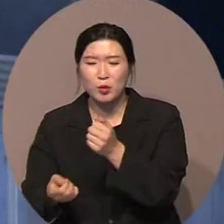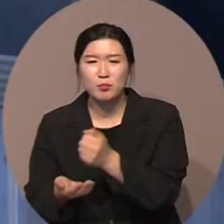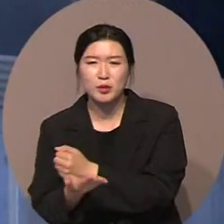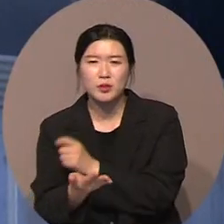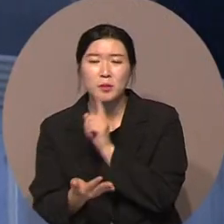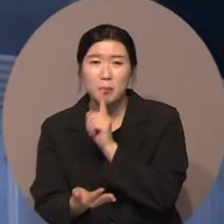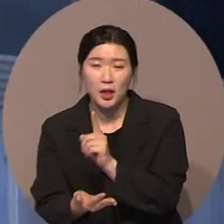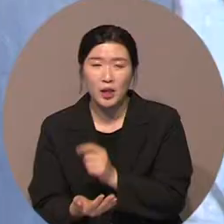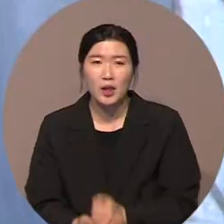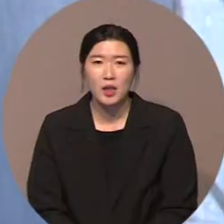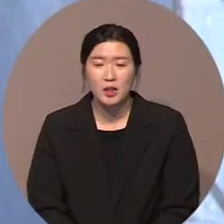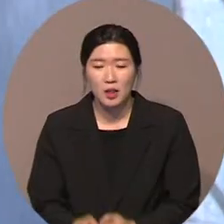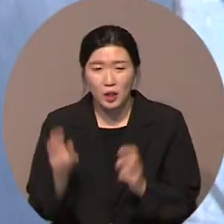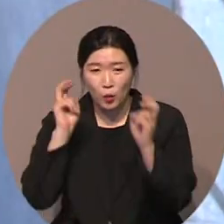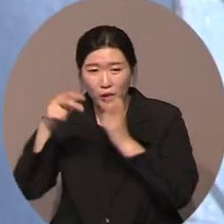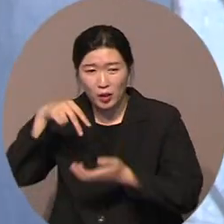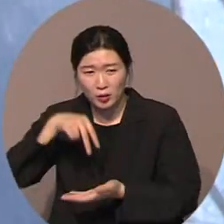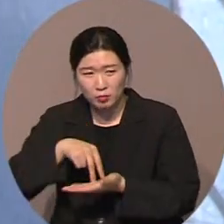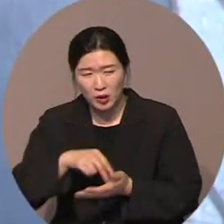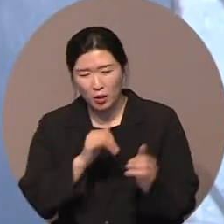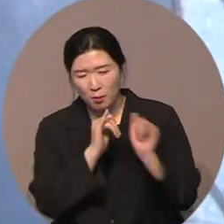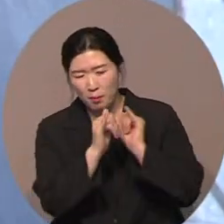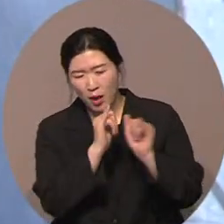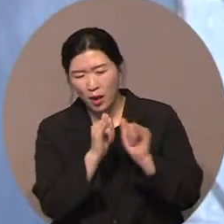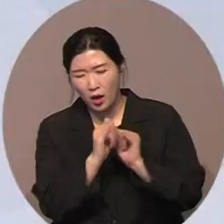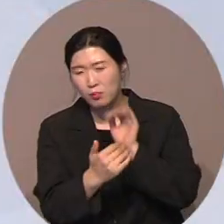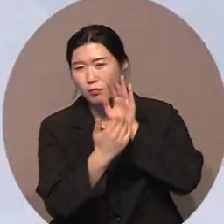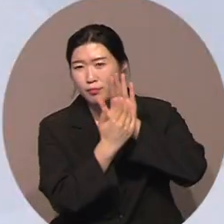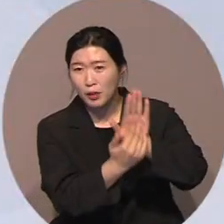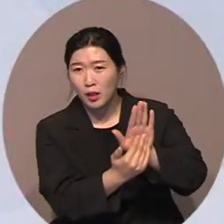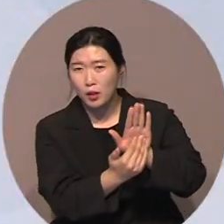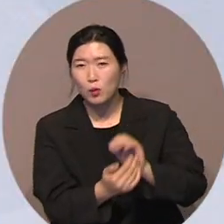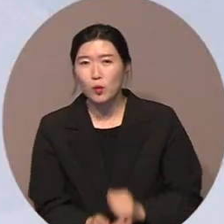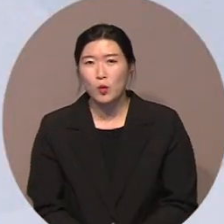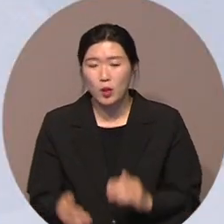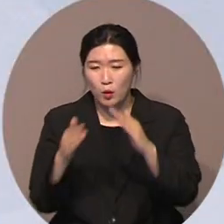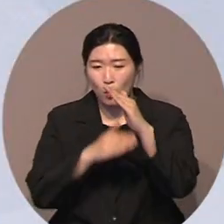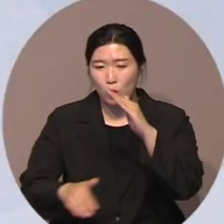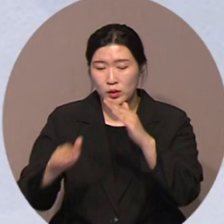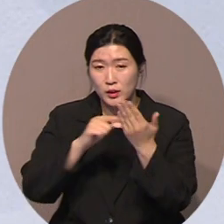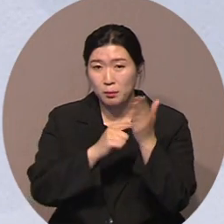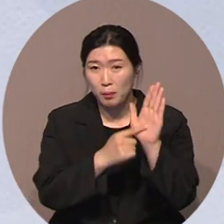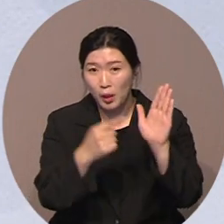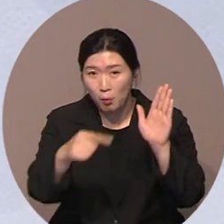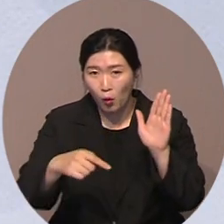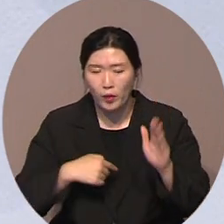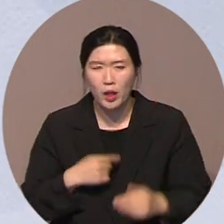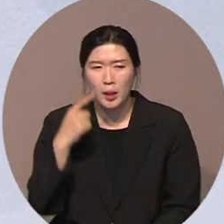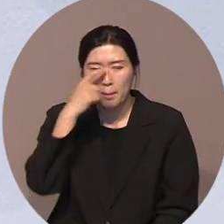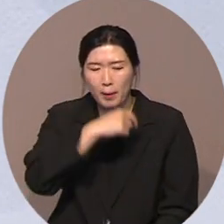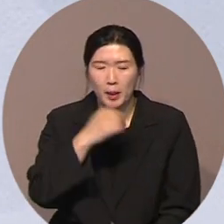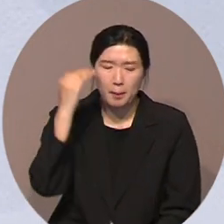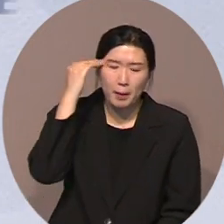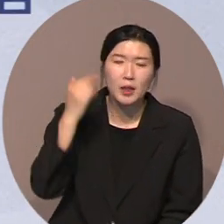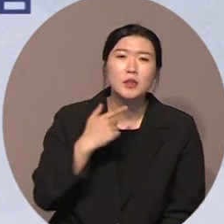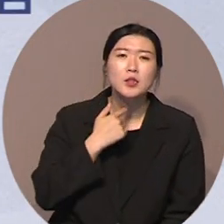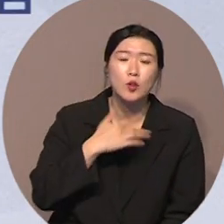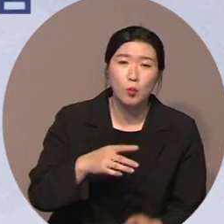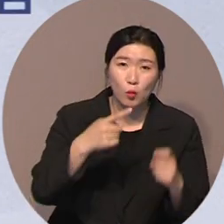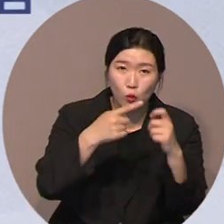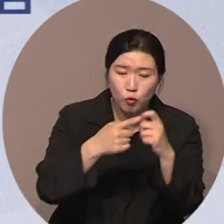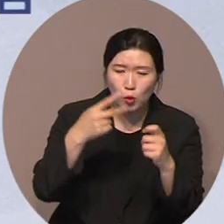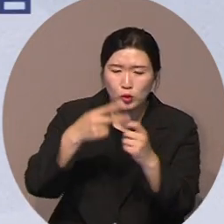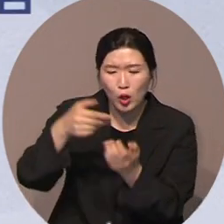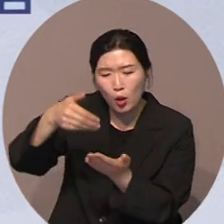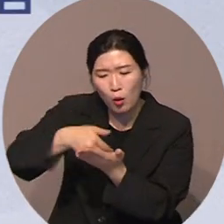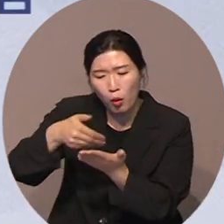이에 대해 현대오일뱅크는 현장 취재와 인터뷰를 거부했고 입장문을 통해 어떠한 환경오염도 없었고 공업용수 재활용은